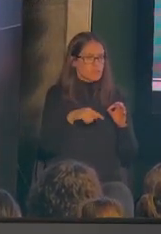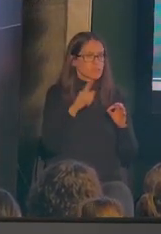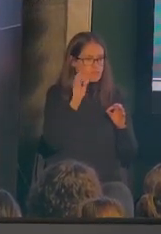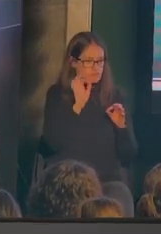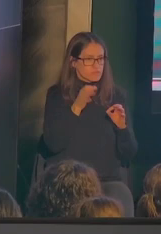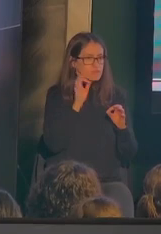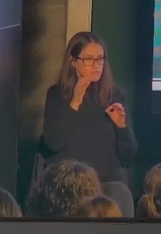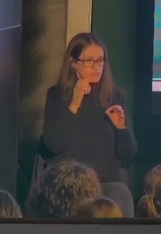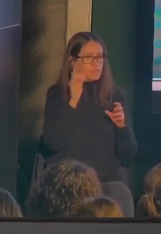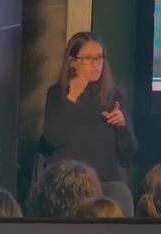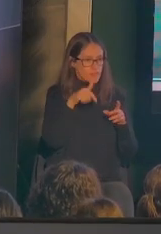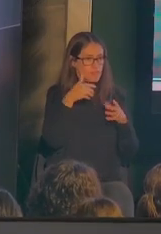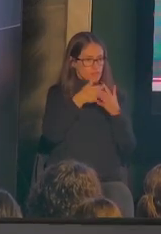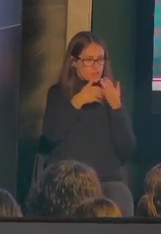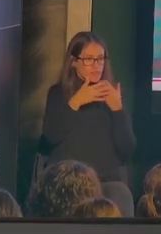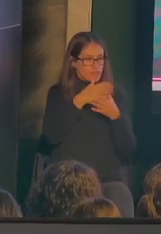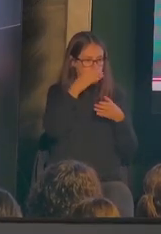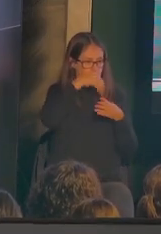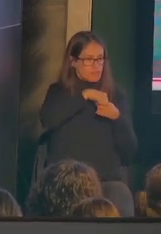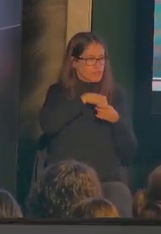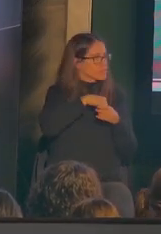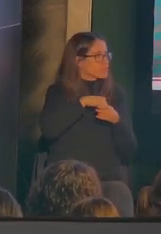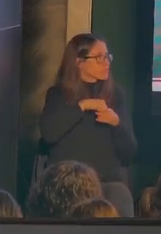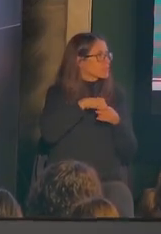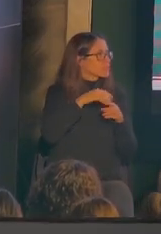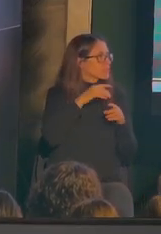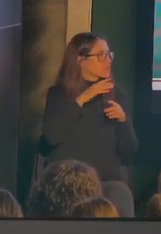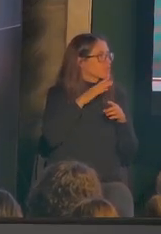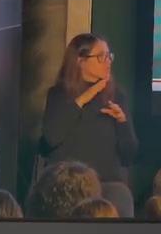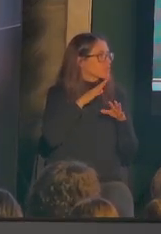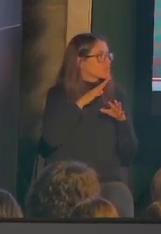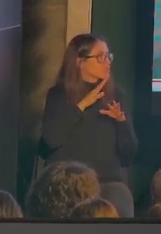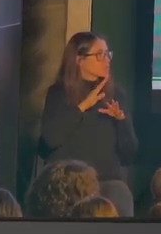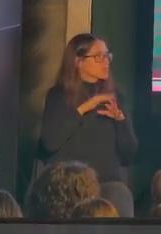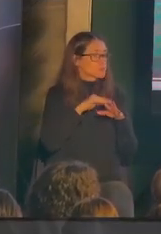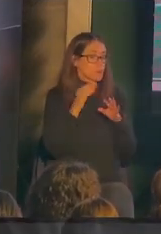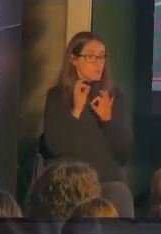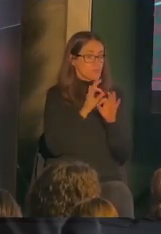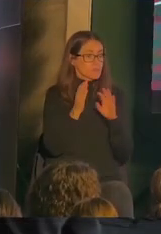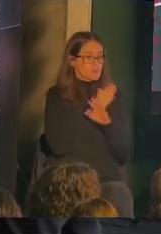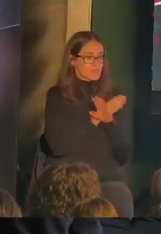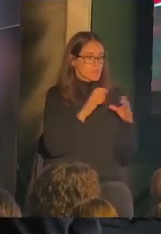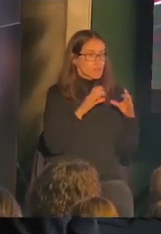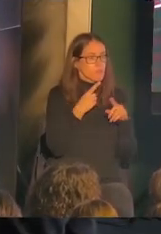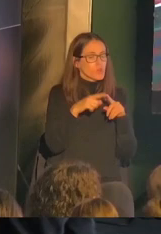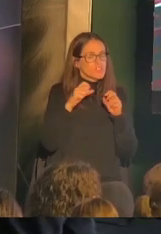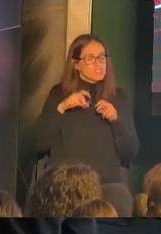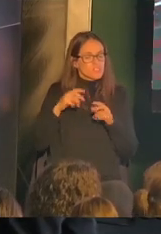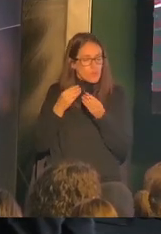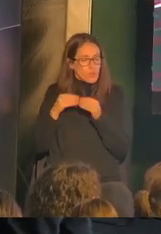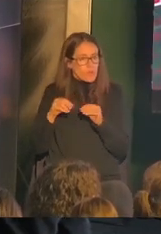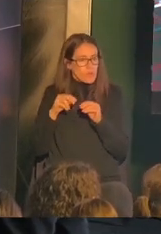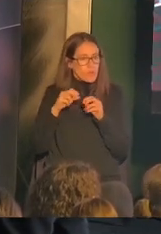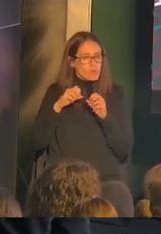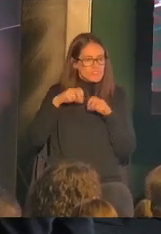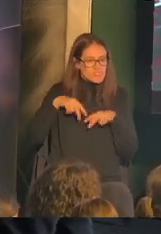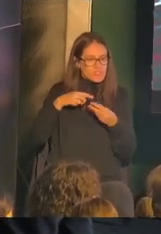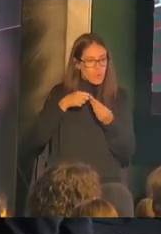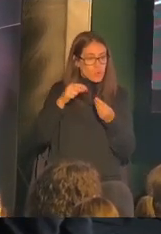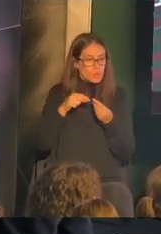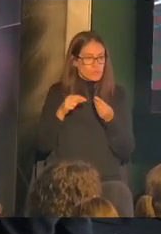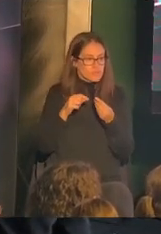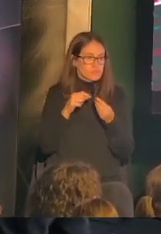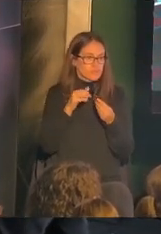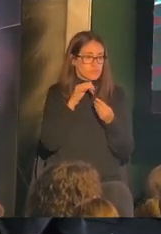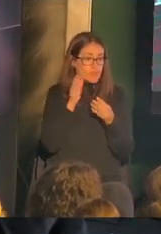hi ha l'impulsor allà. Sí, sí. Sí, perquè si no, el no tenir ni ou ni gluten no ens